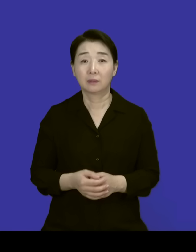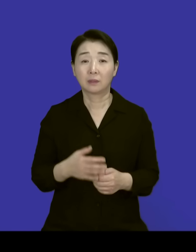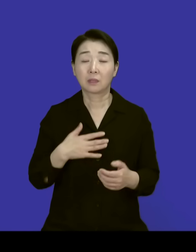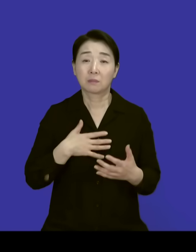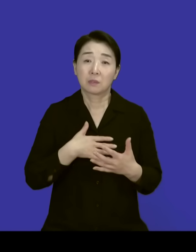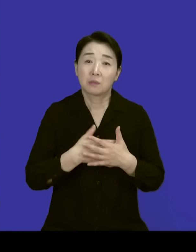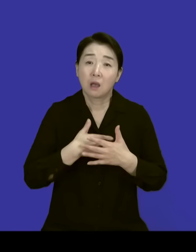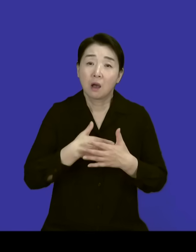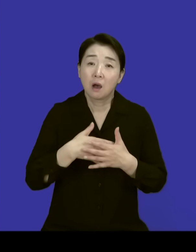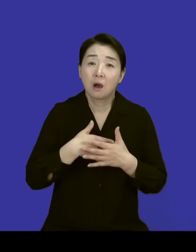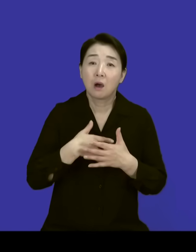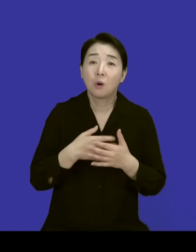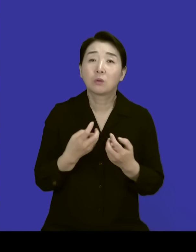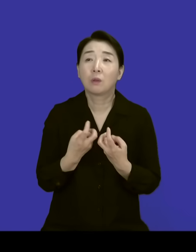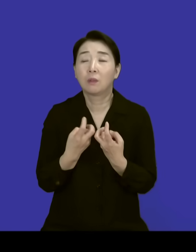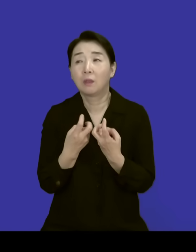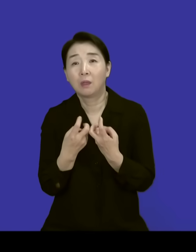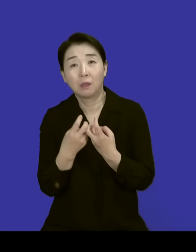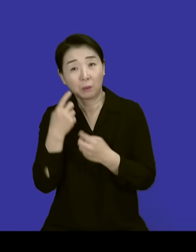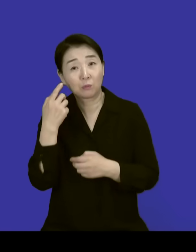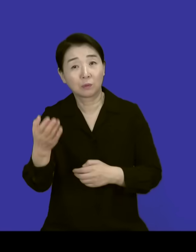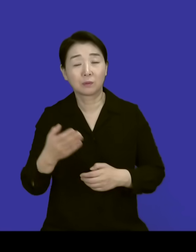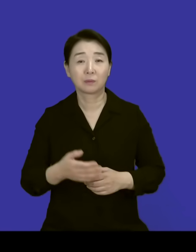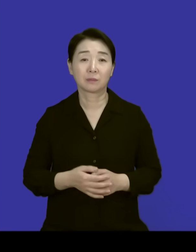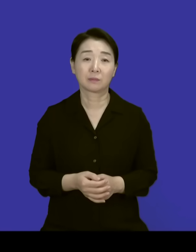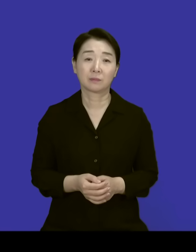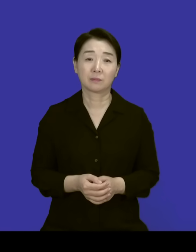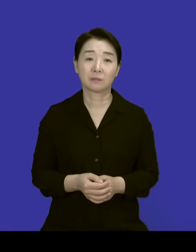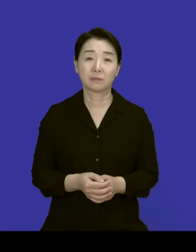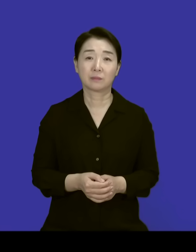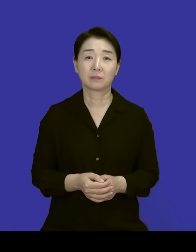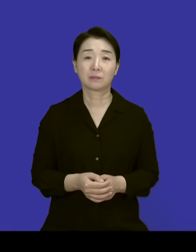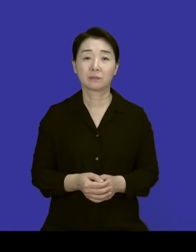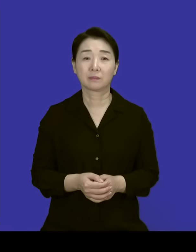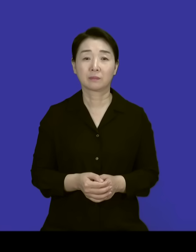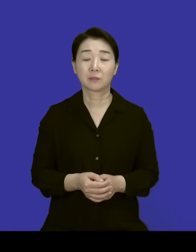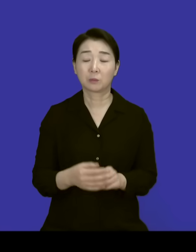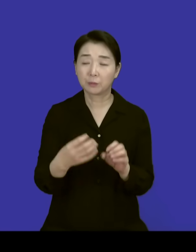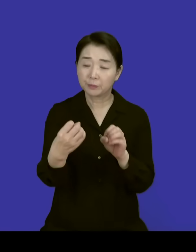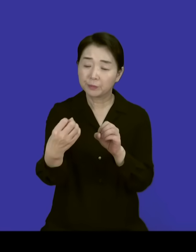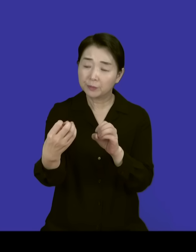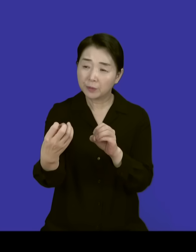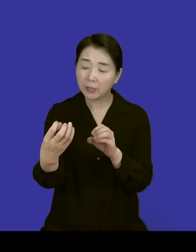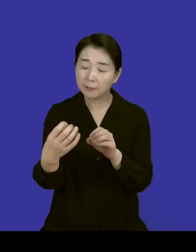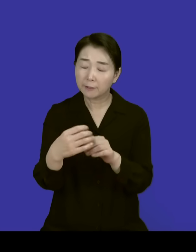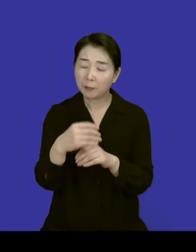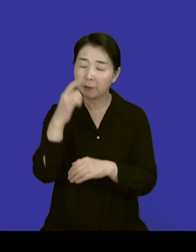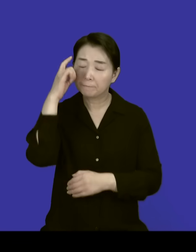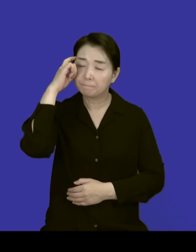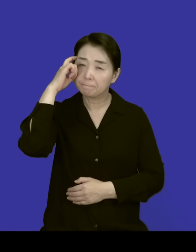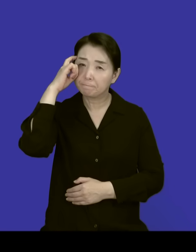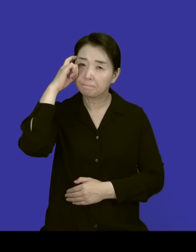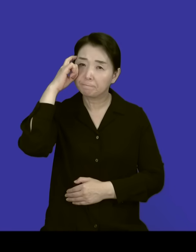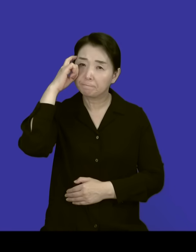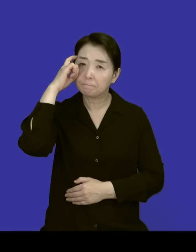심장이 너무 뛰고 너무 막 흥분된다고 나는. 그래서 앉아서 얘기를 딱 하면서 가만히 생각이 딱 든